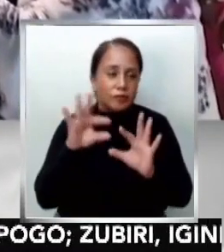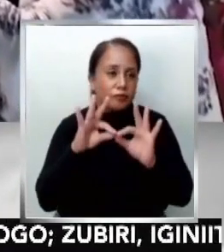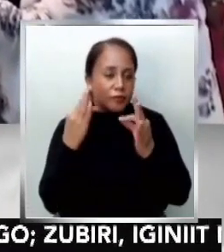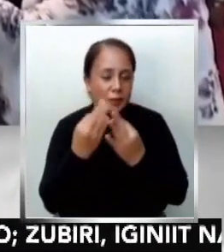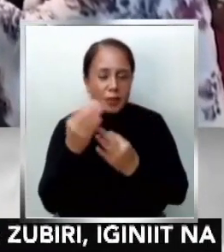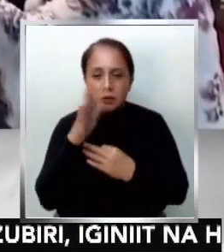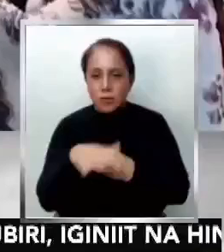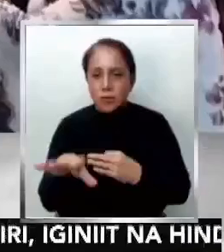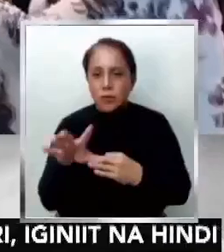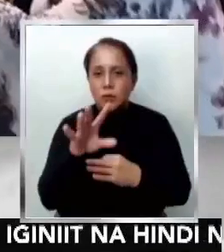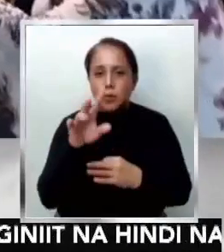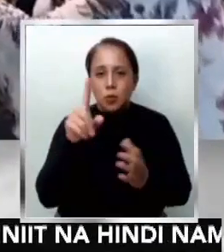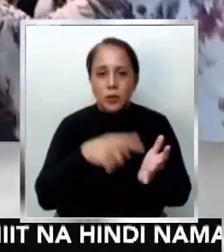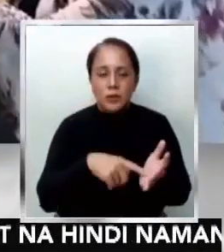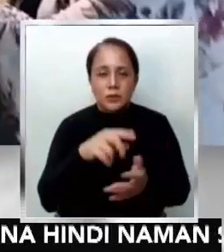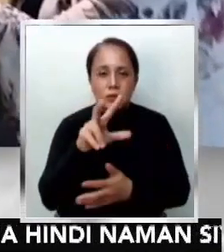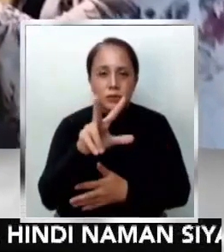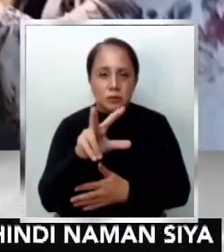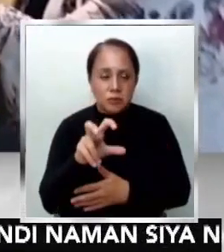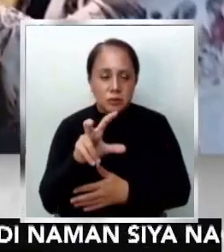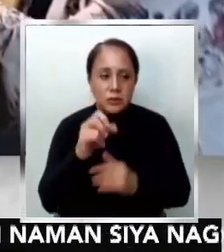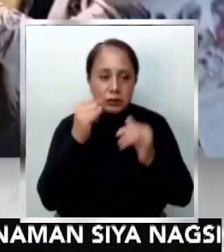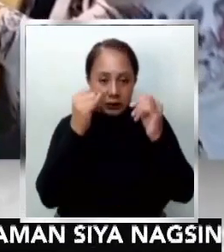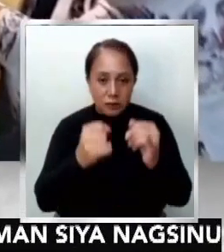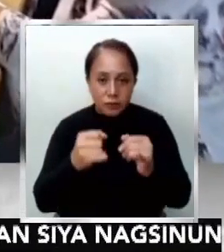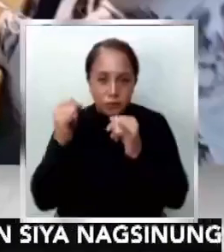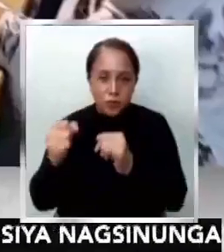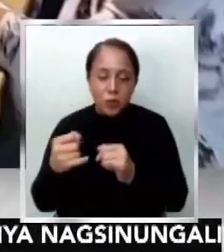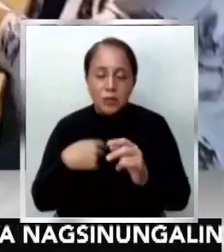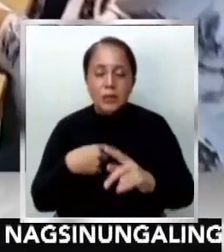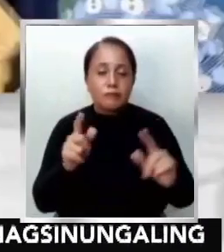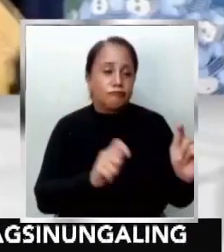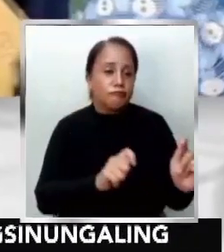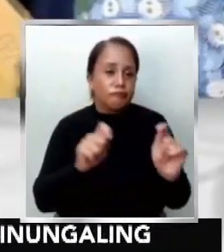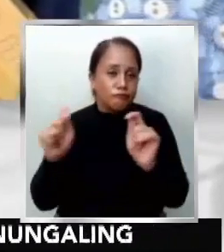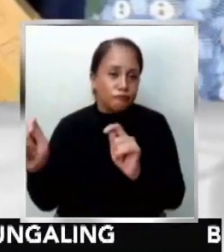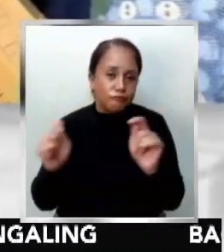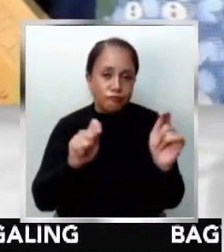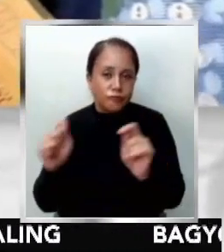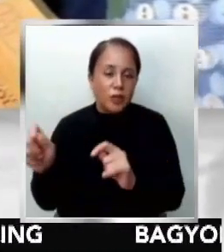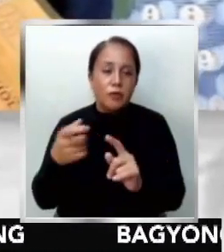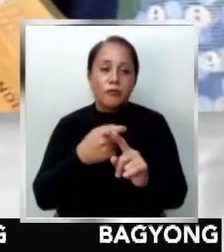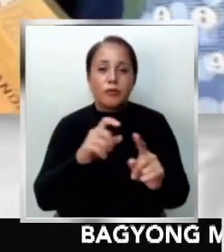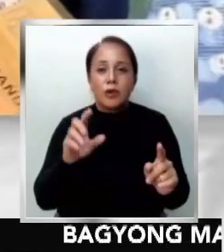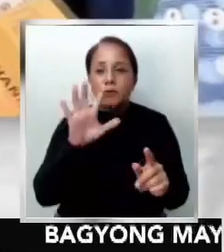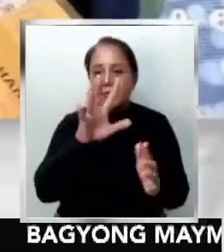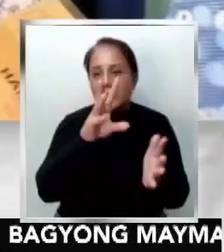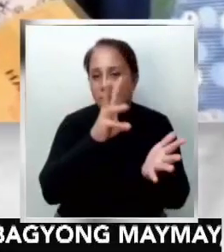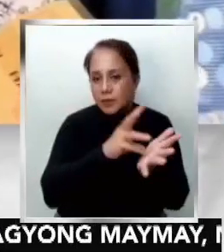sa 1,300 individual ang inilikas mula sa 5 munisipalidad.